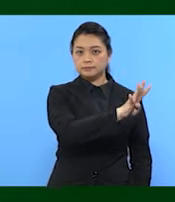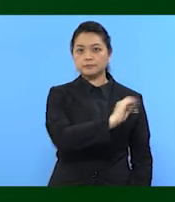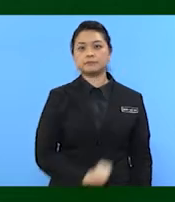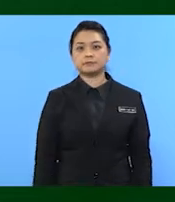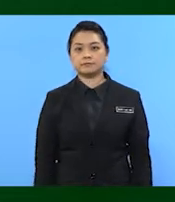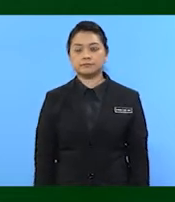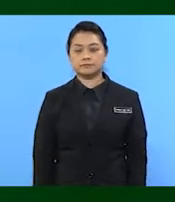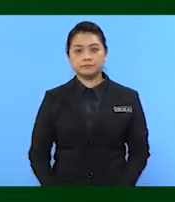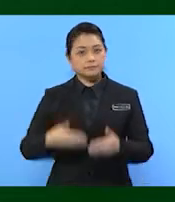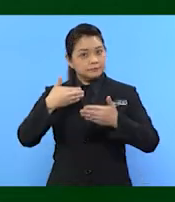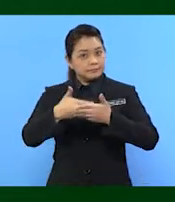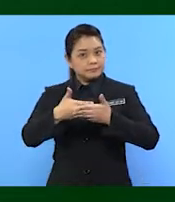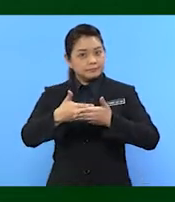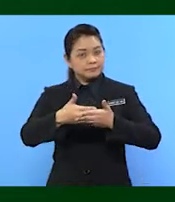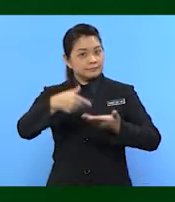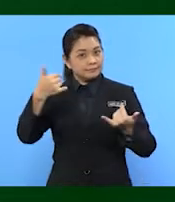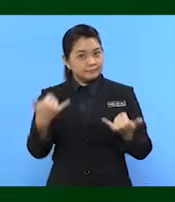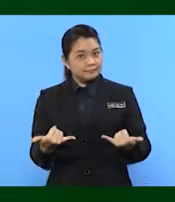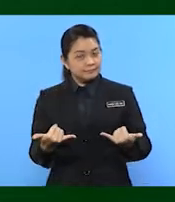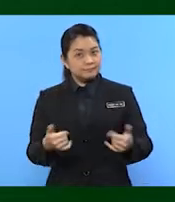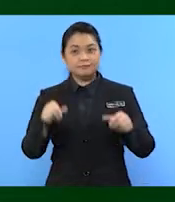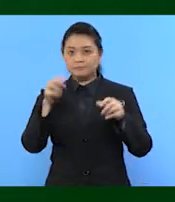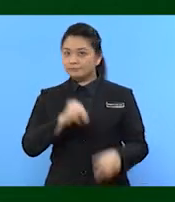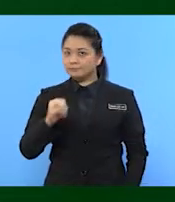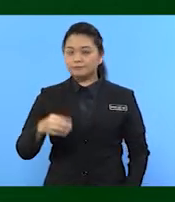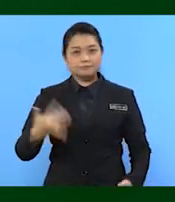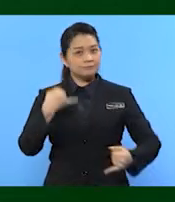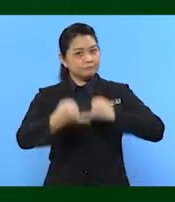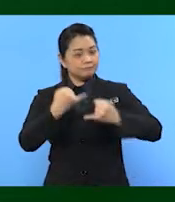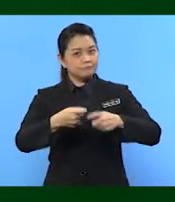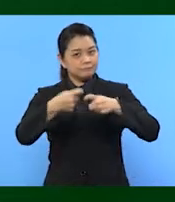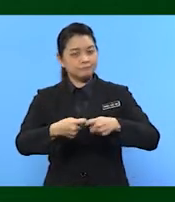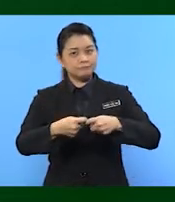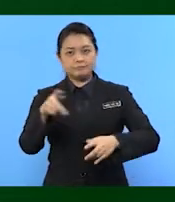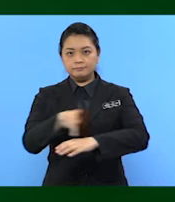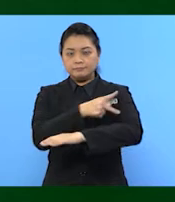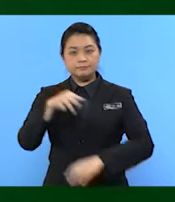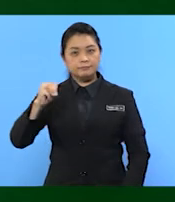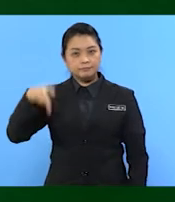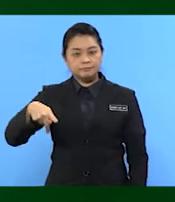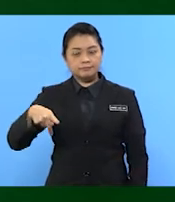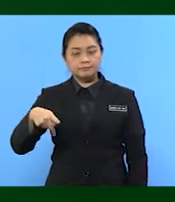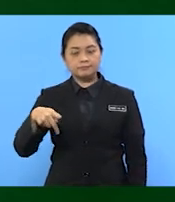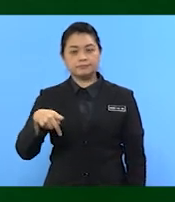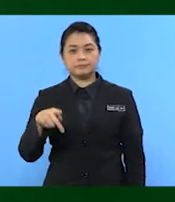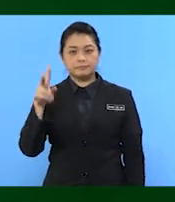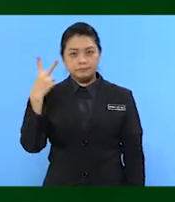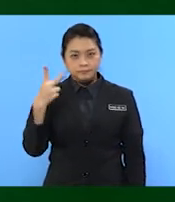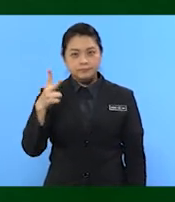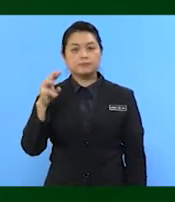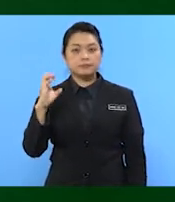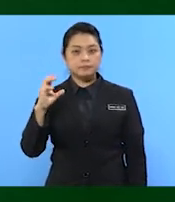144. Sampai di sini, murid-murid sudah berjaya menentukan panjang NP iaitu